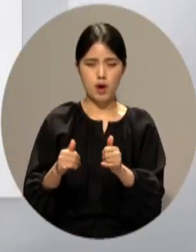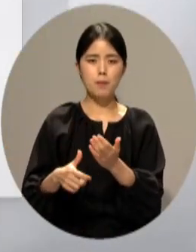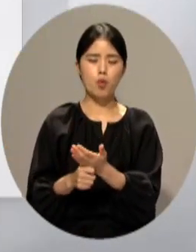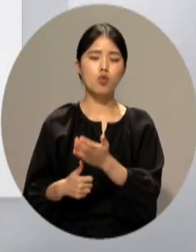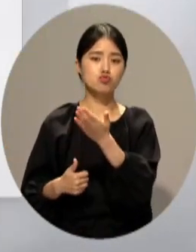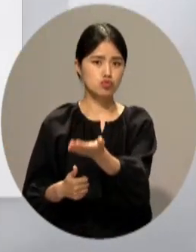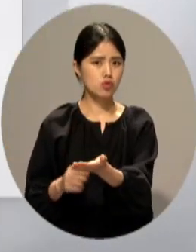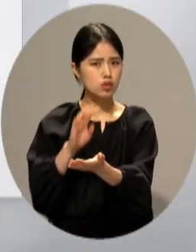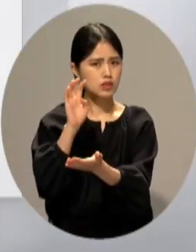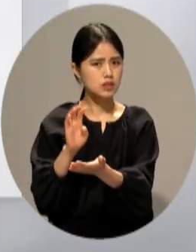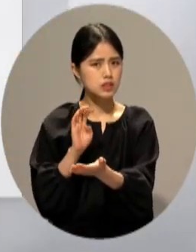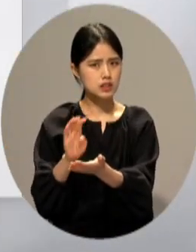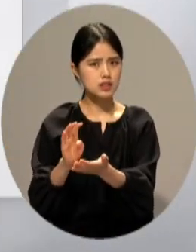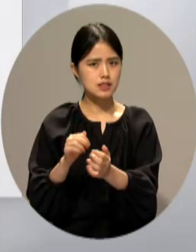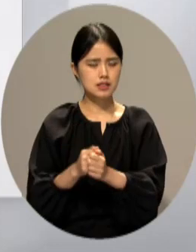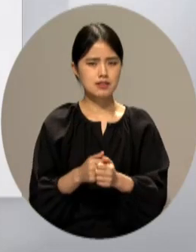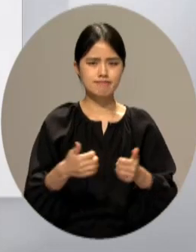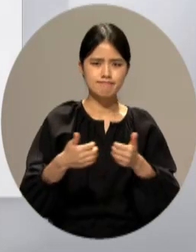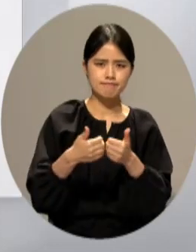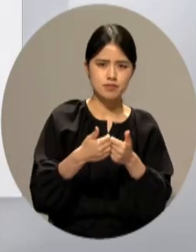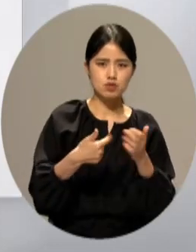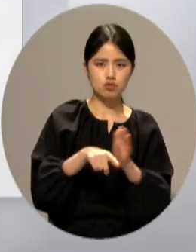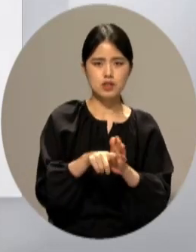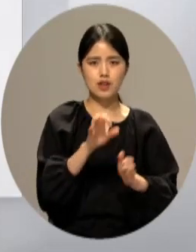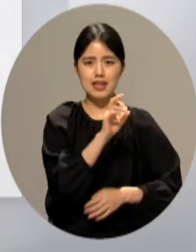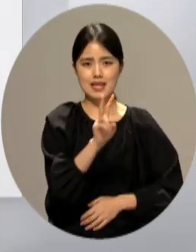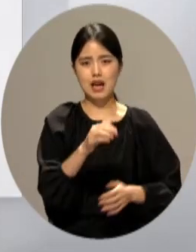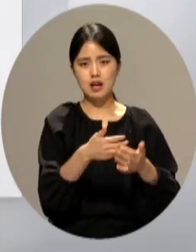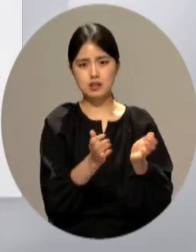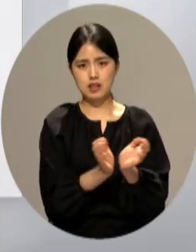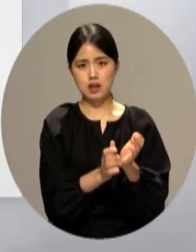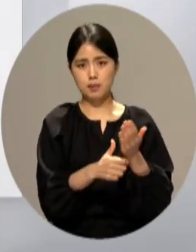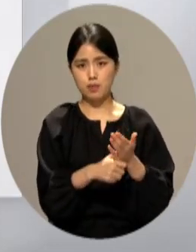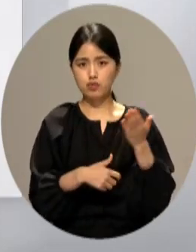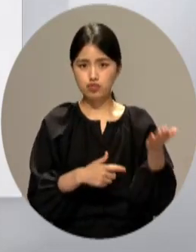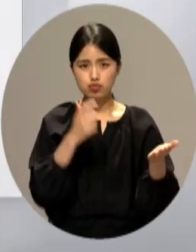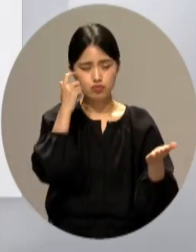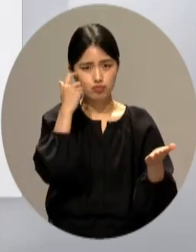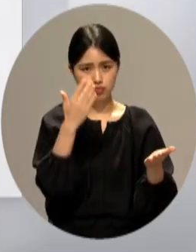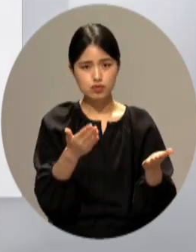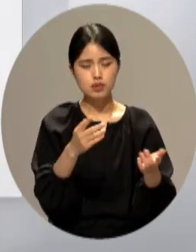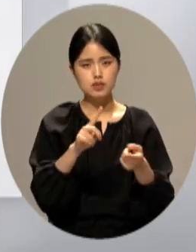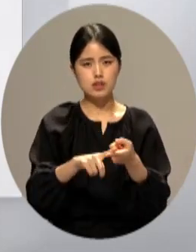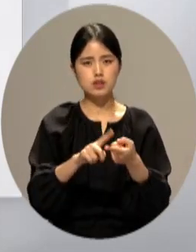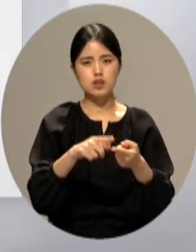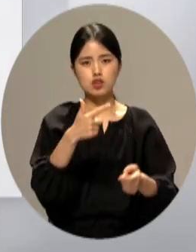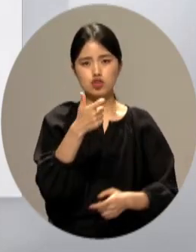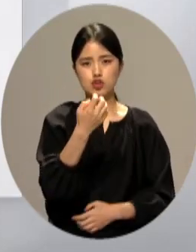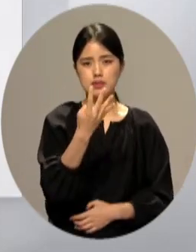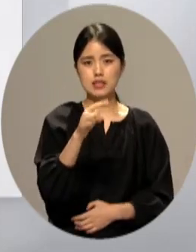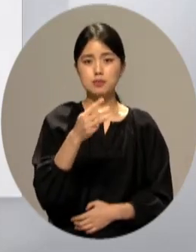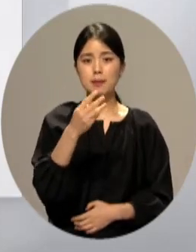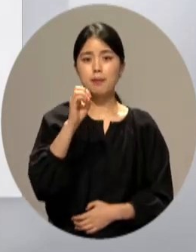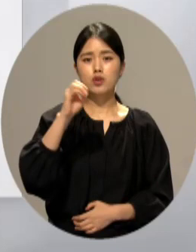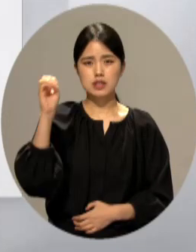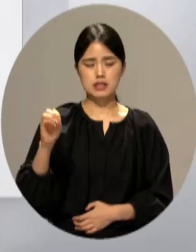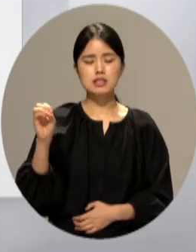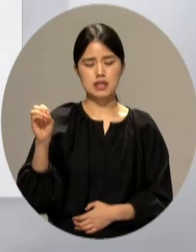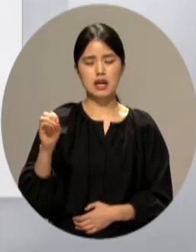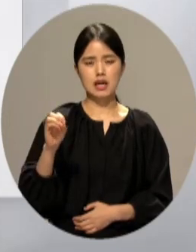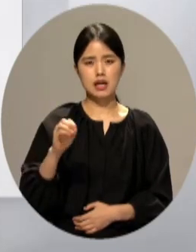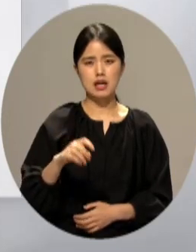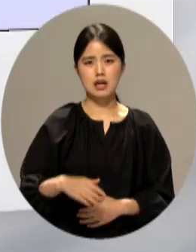것인지 견제를 위해 야당 후보의 힘을 실어 줄 것인지 묻는 질문에는 64.3% 가 후자를